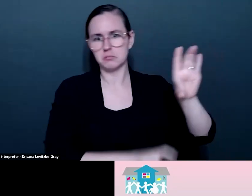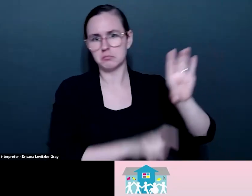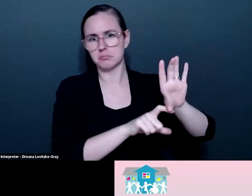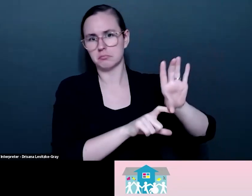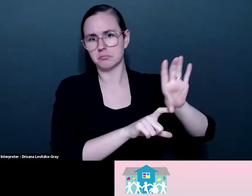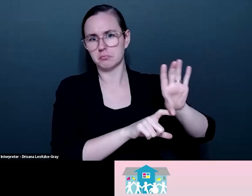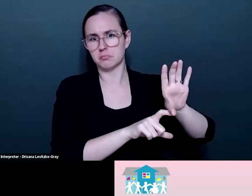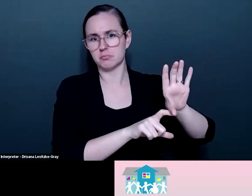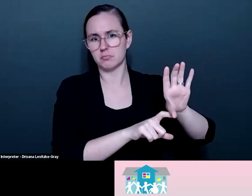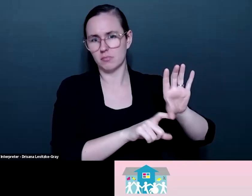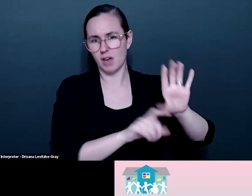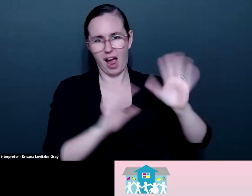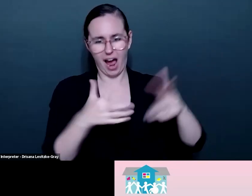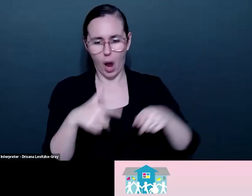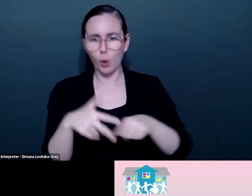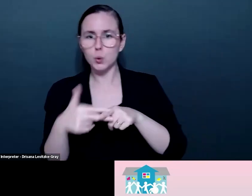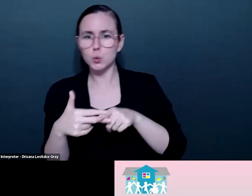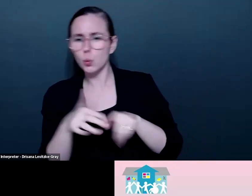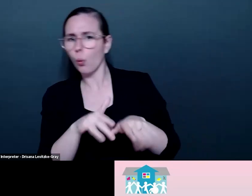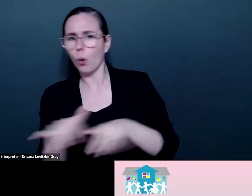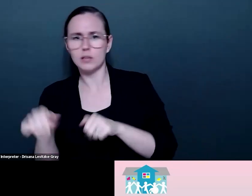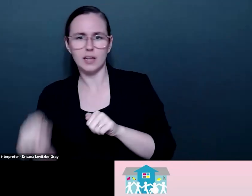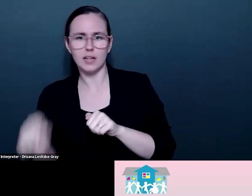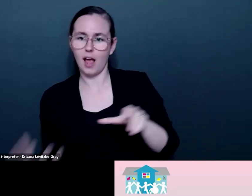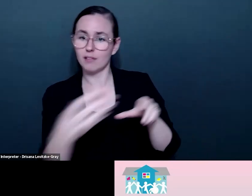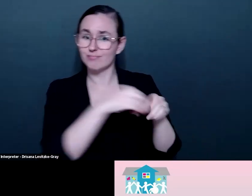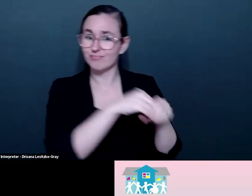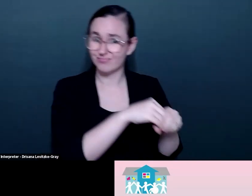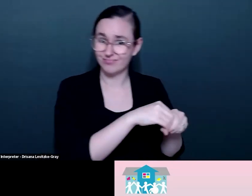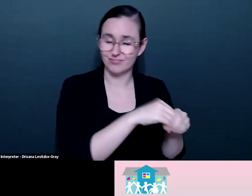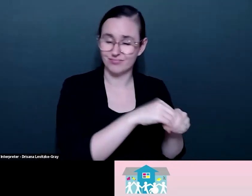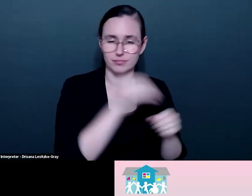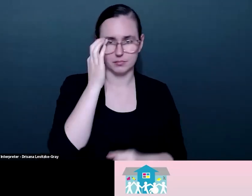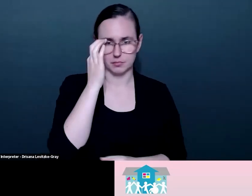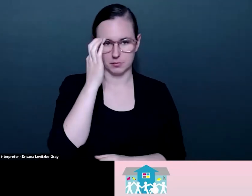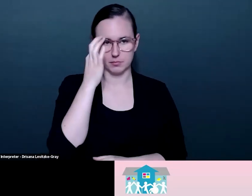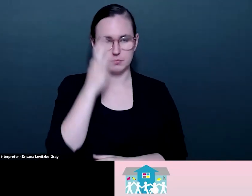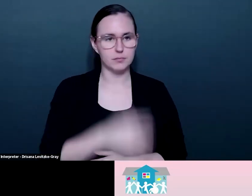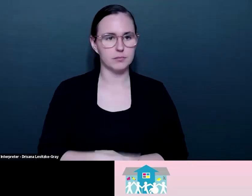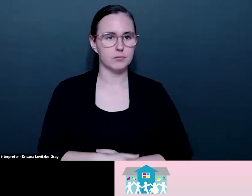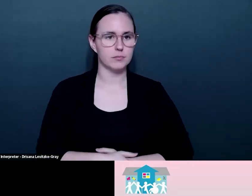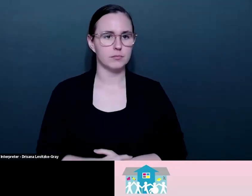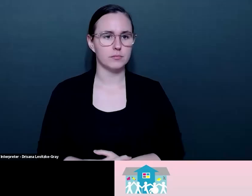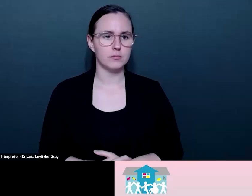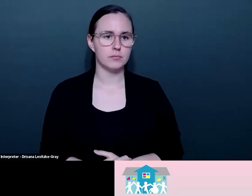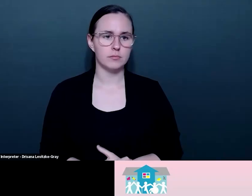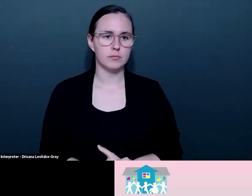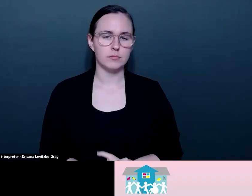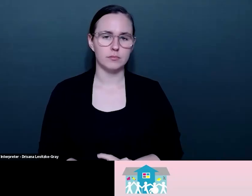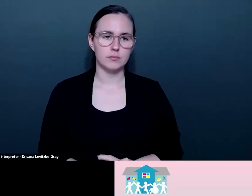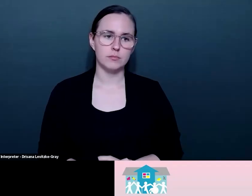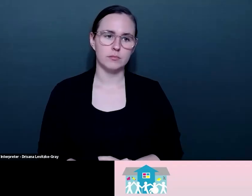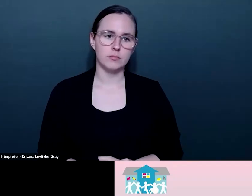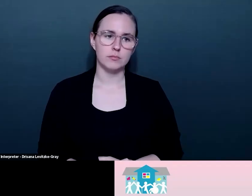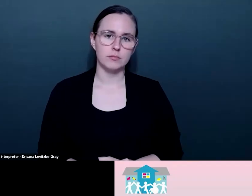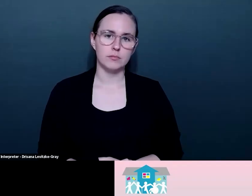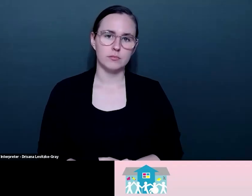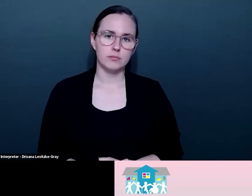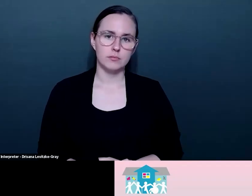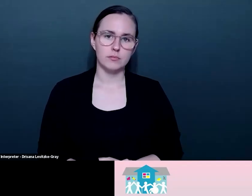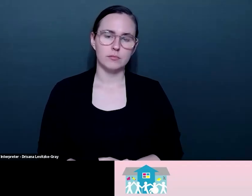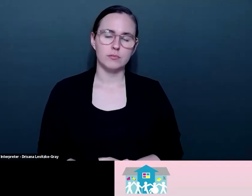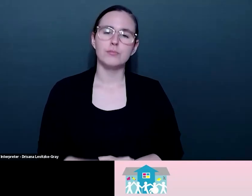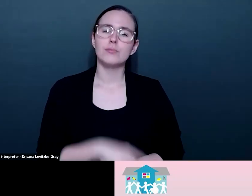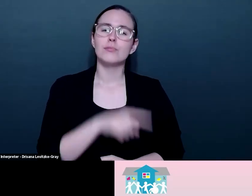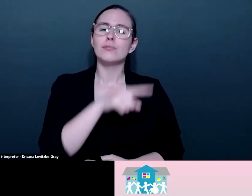questions sur le niveau scolaire de l'enfant. Et ce sont des questions complémentaires que nous pouvons